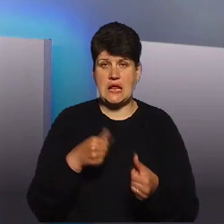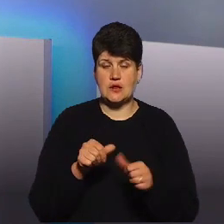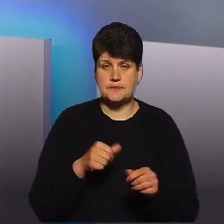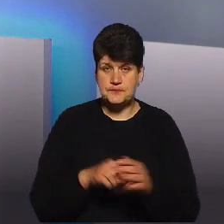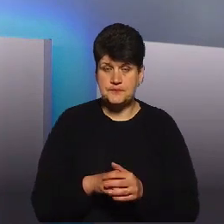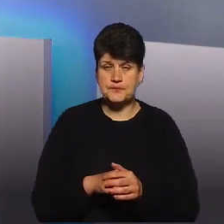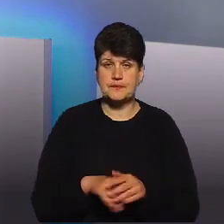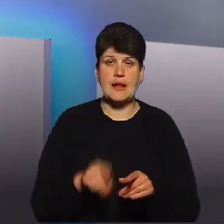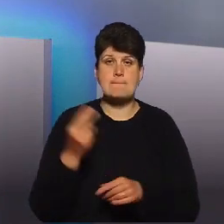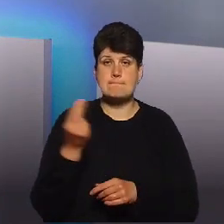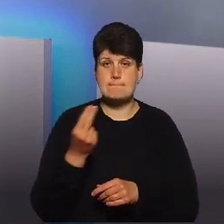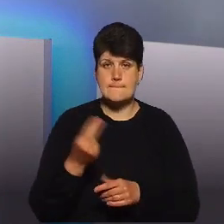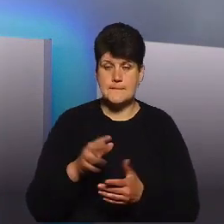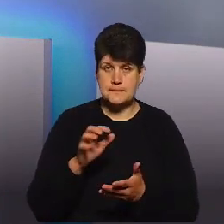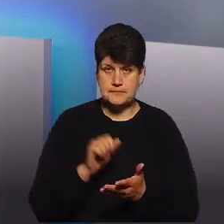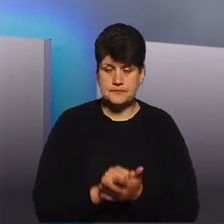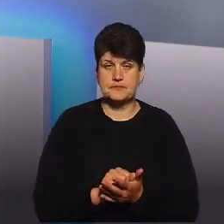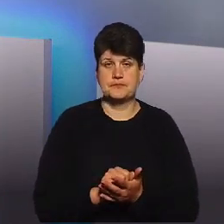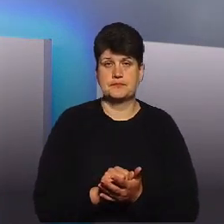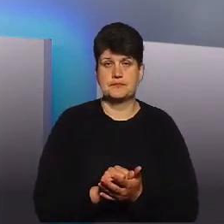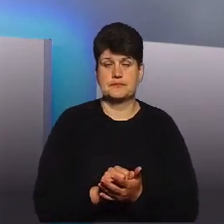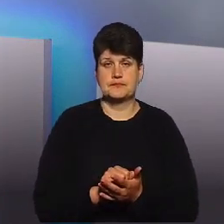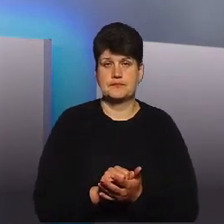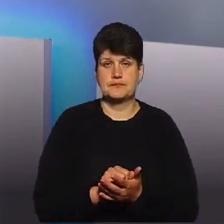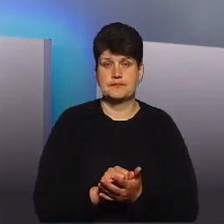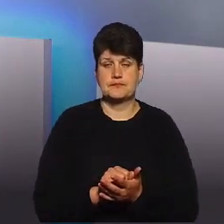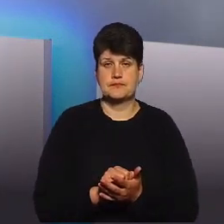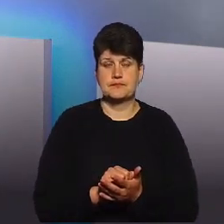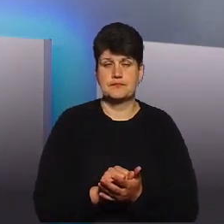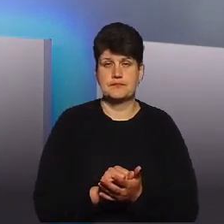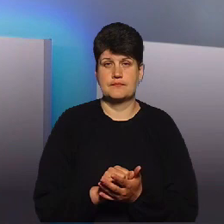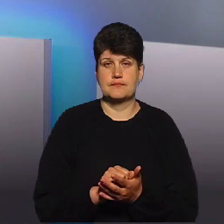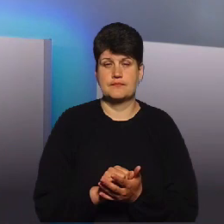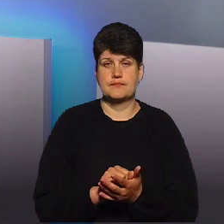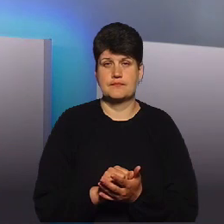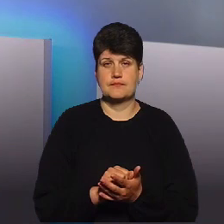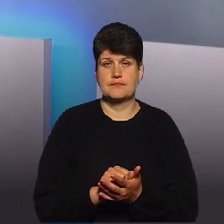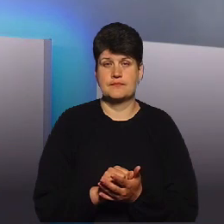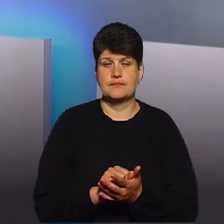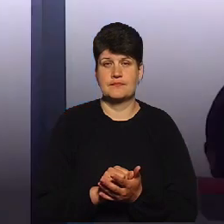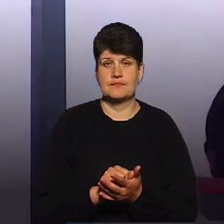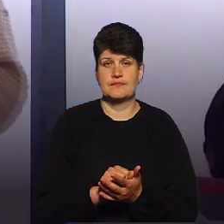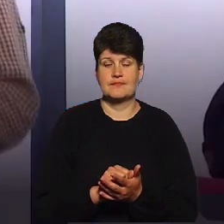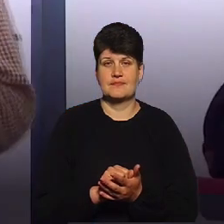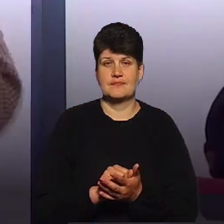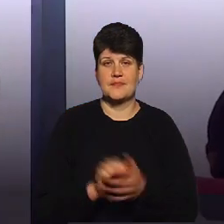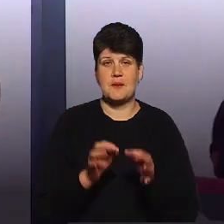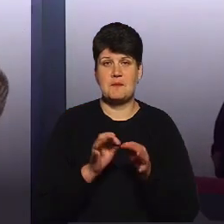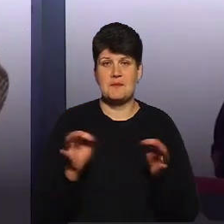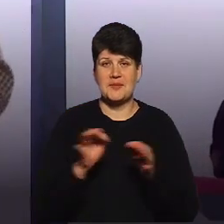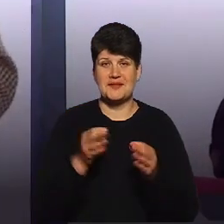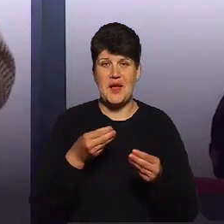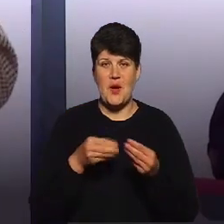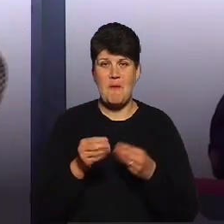малюванням займалися, займалися. Гілко, як правильно сказати? Патикопластика. Патикопластика. Складали